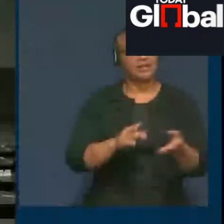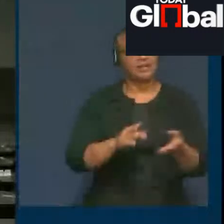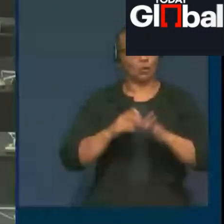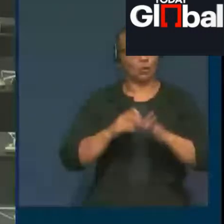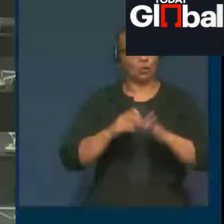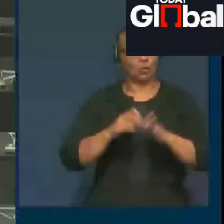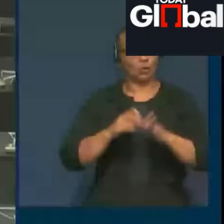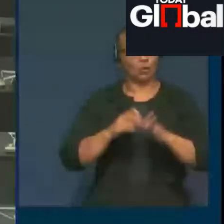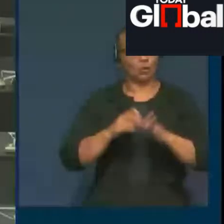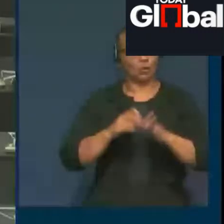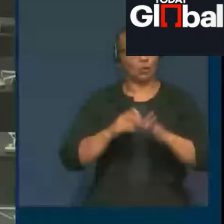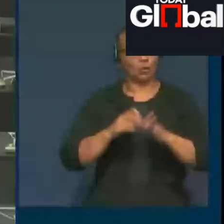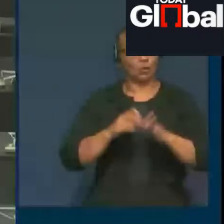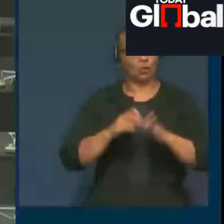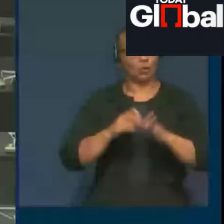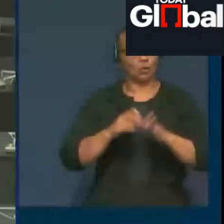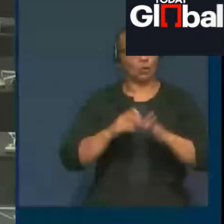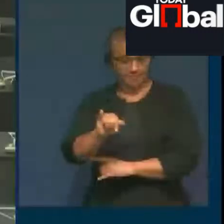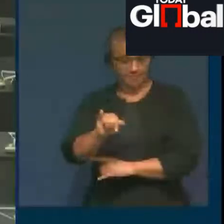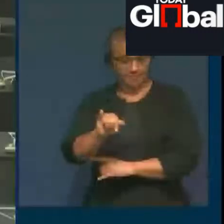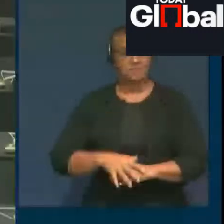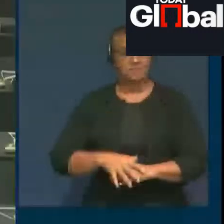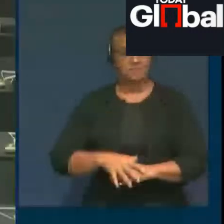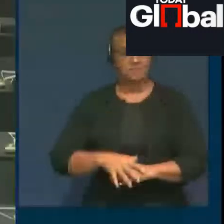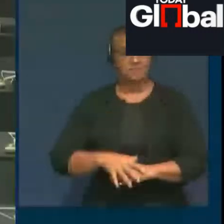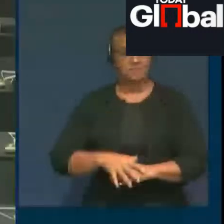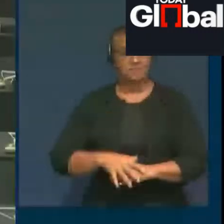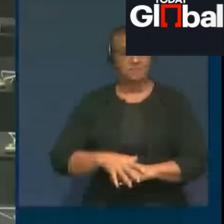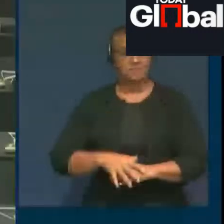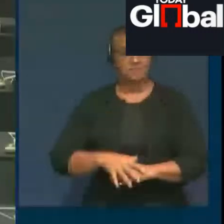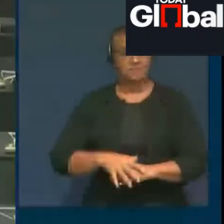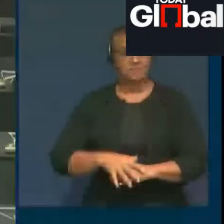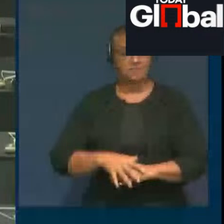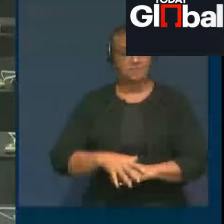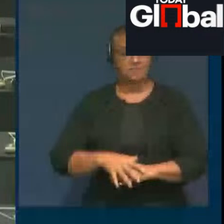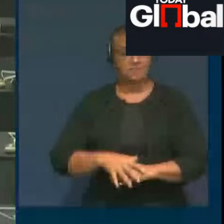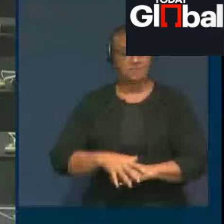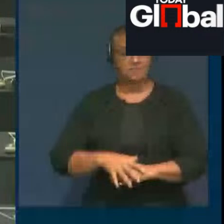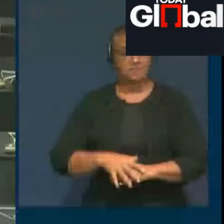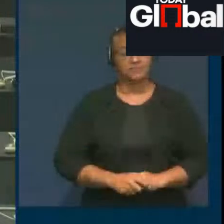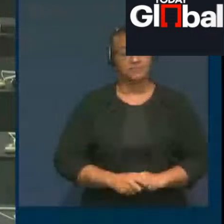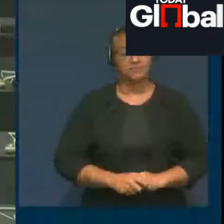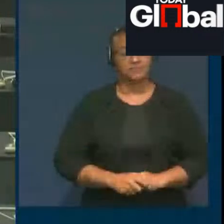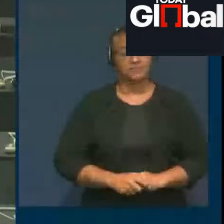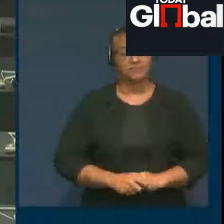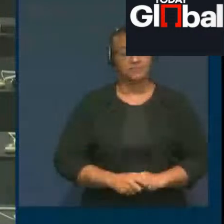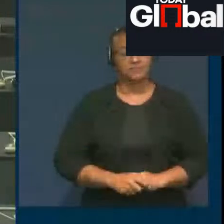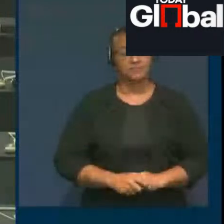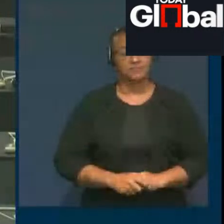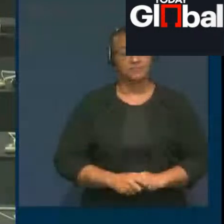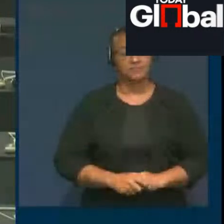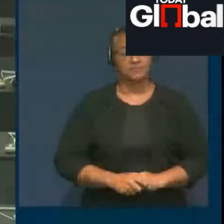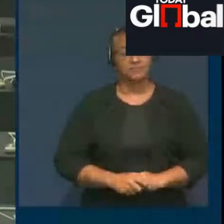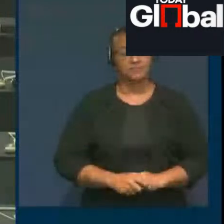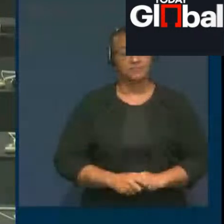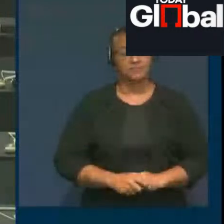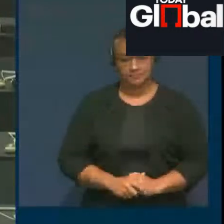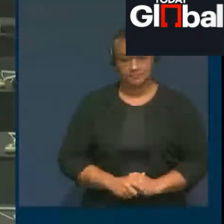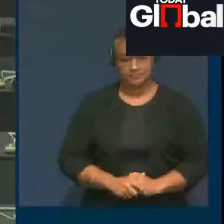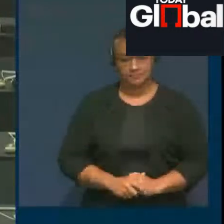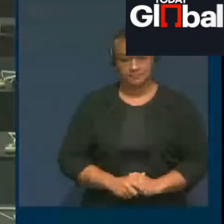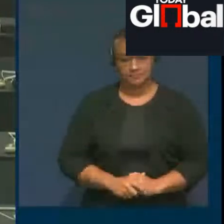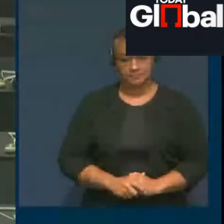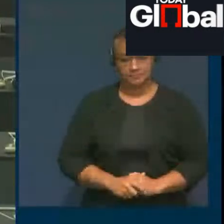طبعا السؤال خارج عن موضوعنا اليوم، لكن اللجنة الوطنية لحقوق الإنسان.